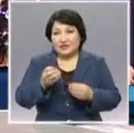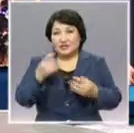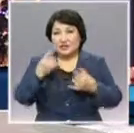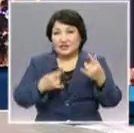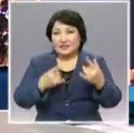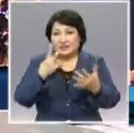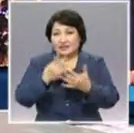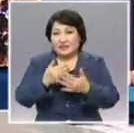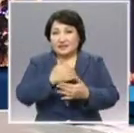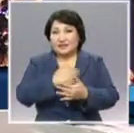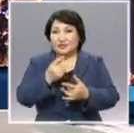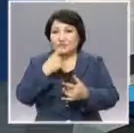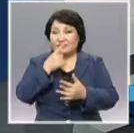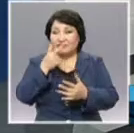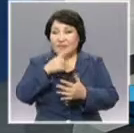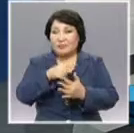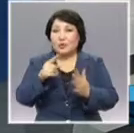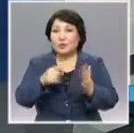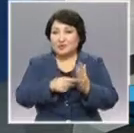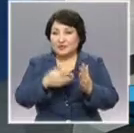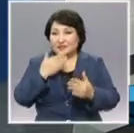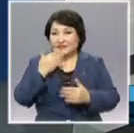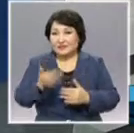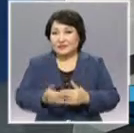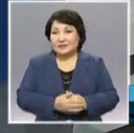задать, давайте тоже выслушаем. Говорите вы в прямом эфире.